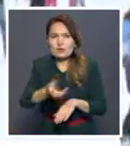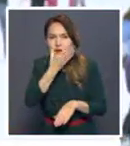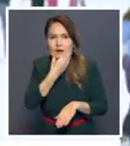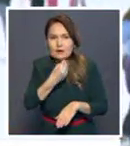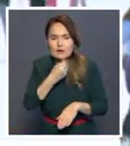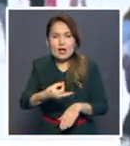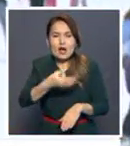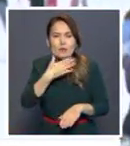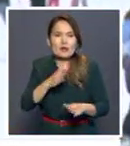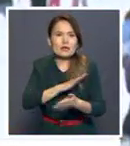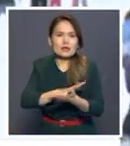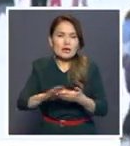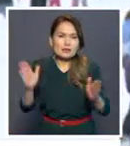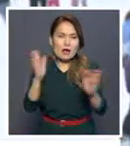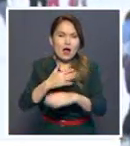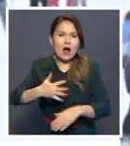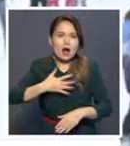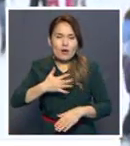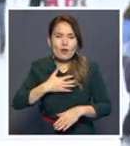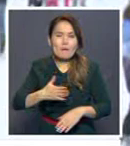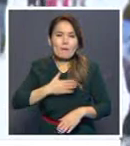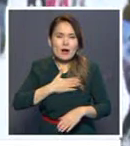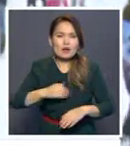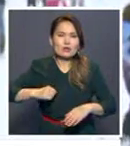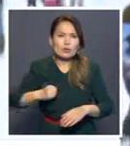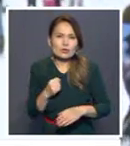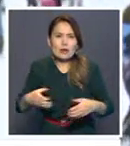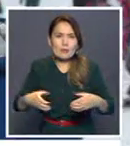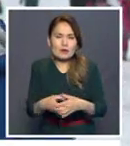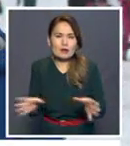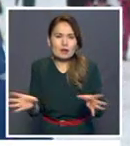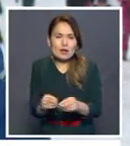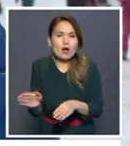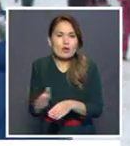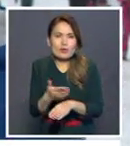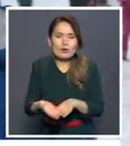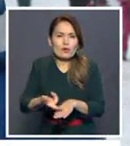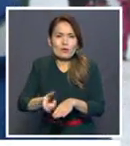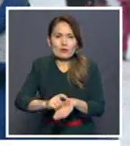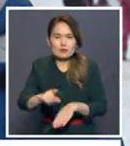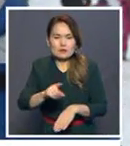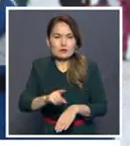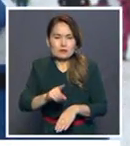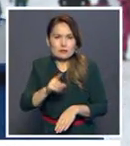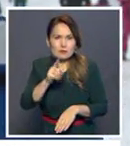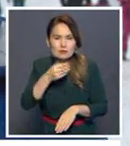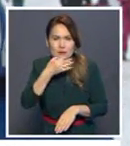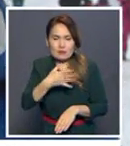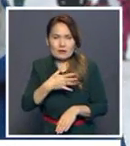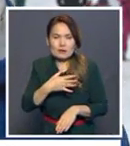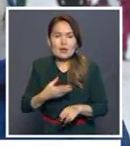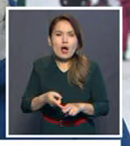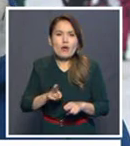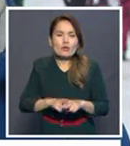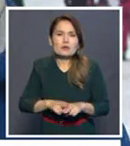тамаша, таза ауа. Достарымызбен көңіл көтеріп, ерекше бір әсер алудамыз. Бүгін Ой-Қарағай демалыс